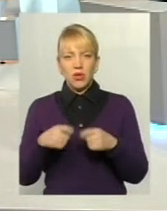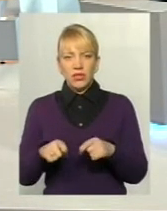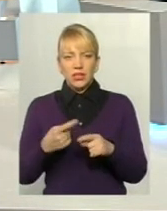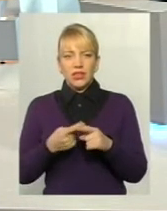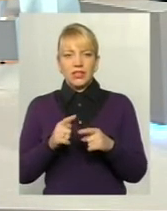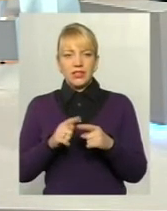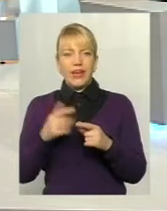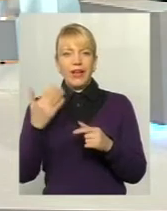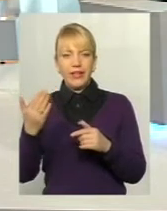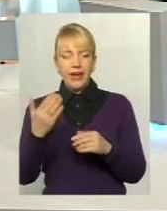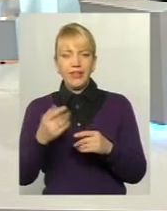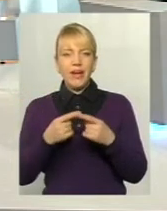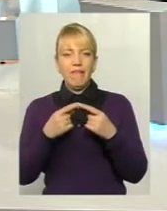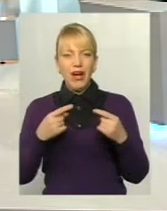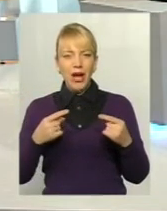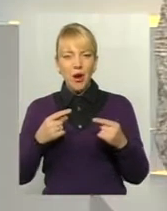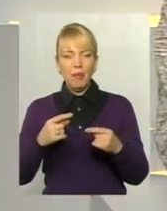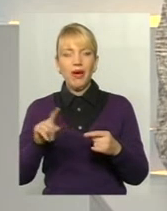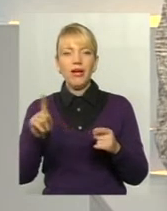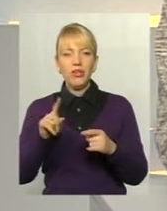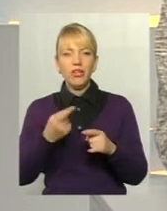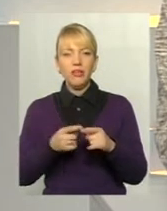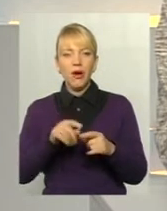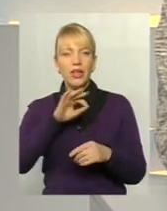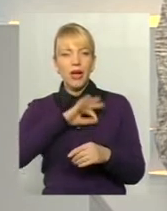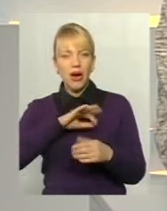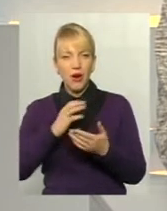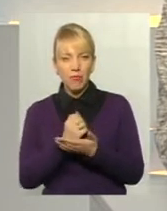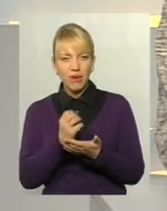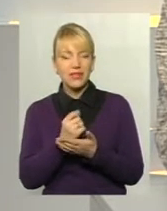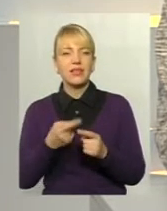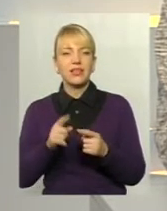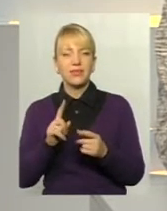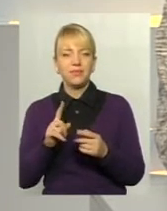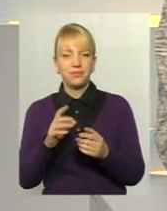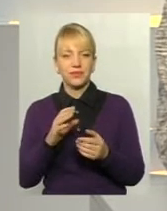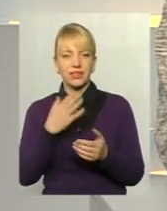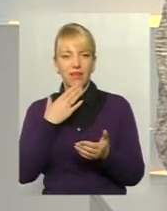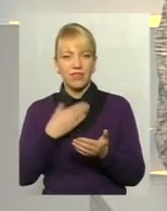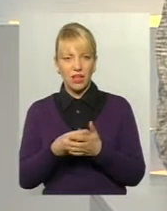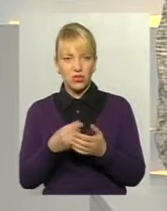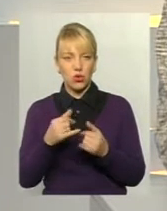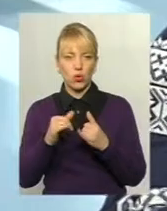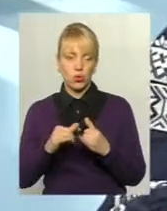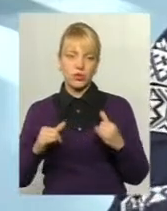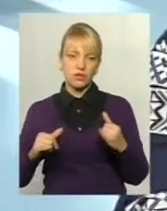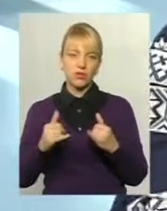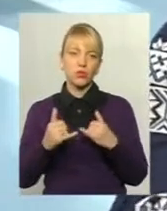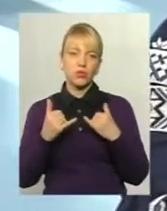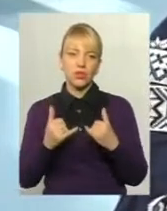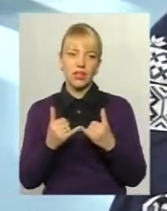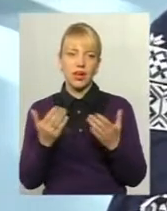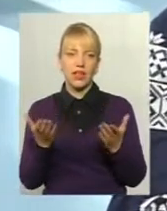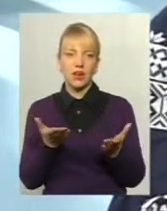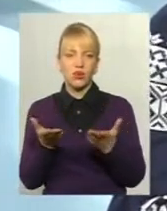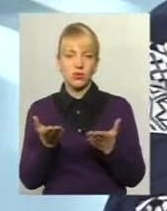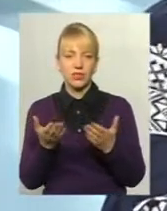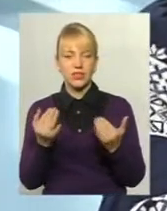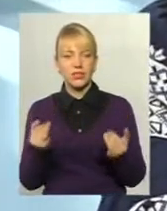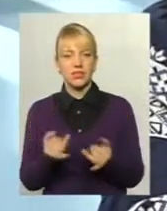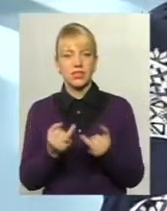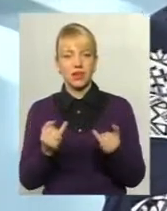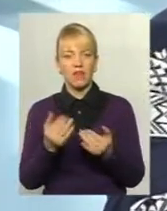ці їхні вироби, що вони з того зароблять і що вони можуть зробити для власного розвитку, для якогось